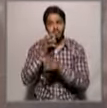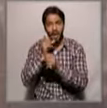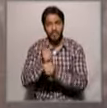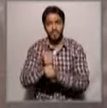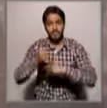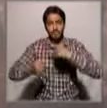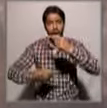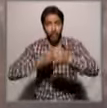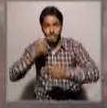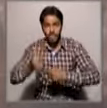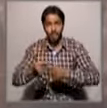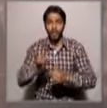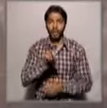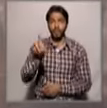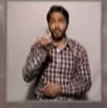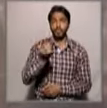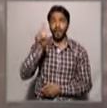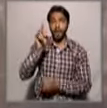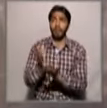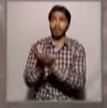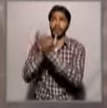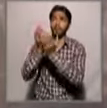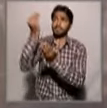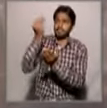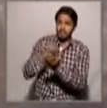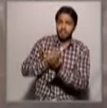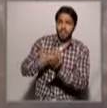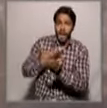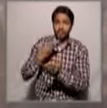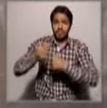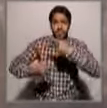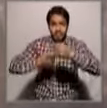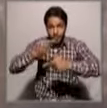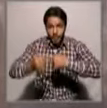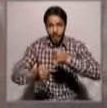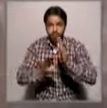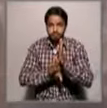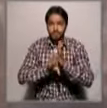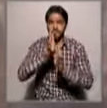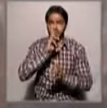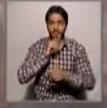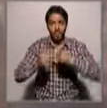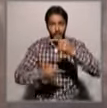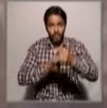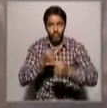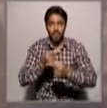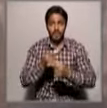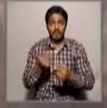تتعبد وتجتهد وتسأل الله الثبات وتشكر الله على النعمة التي فيها. فكثير من الناس